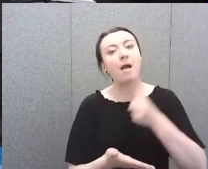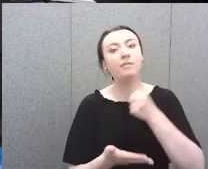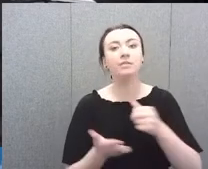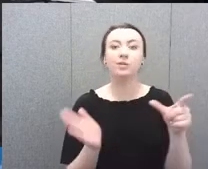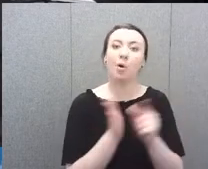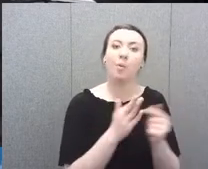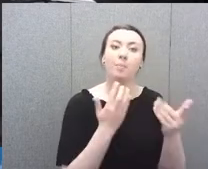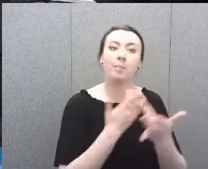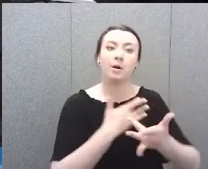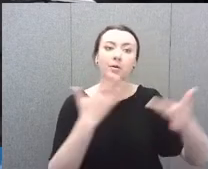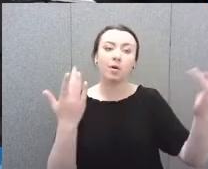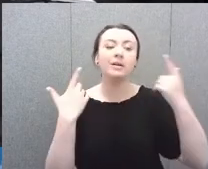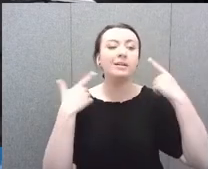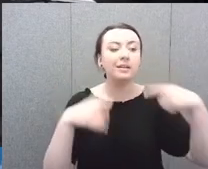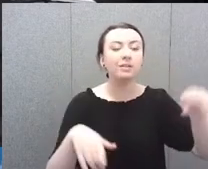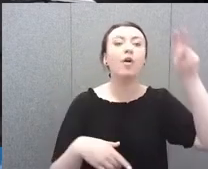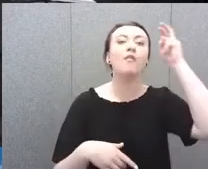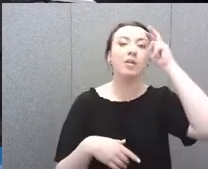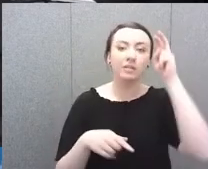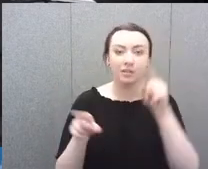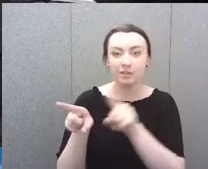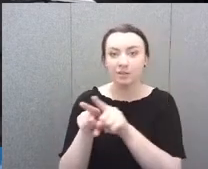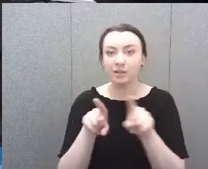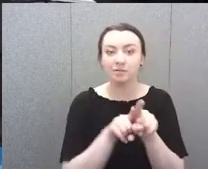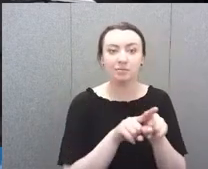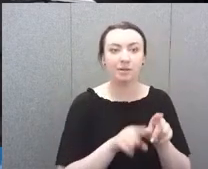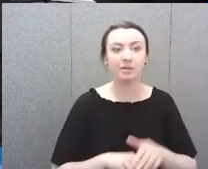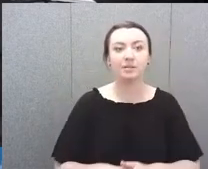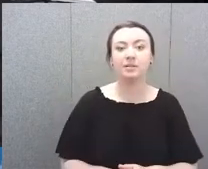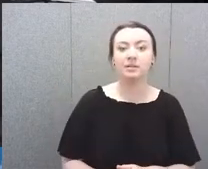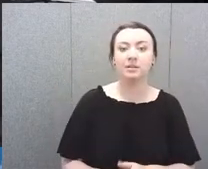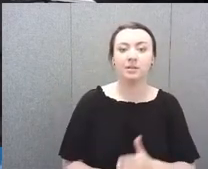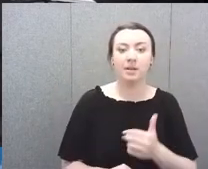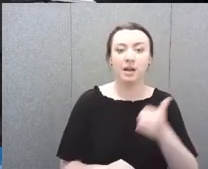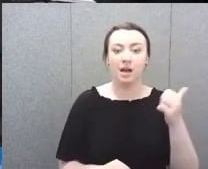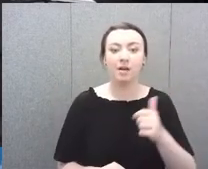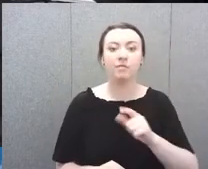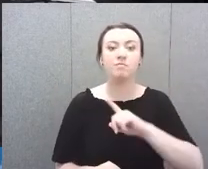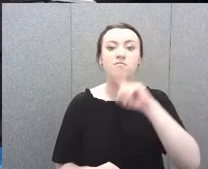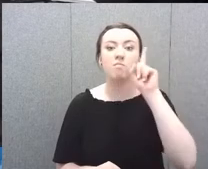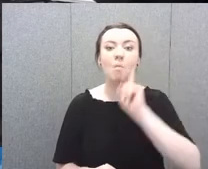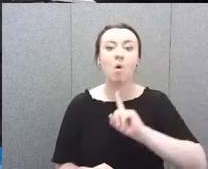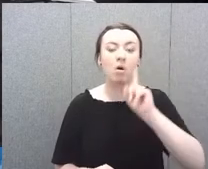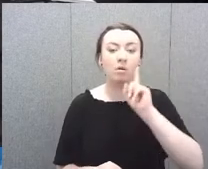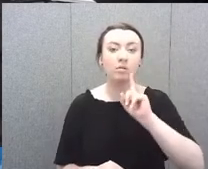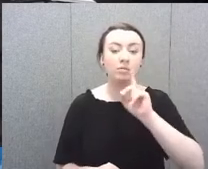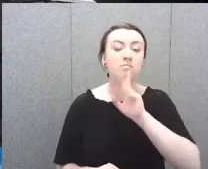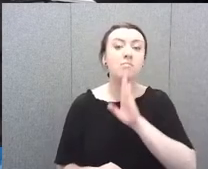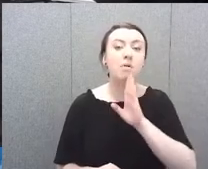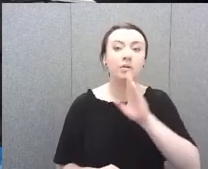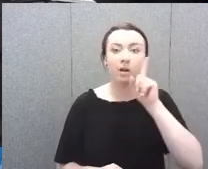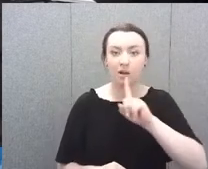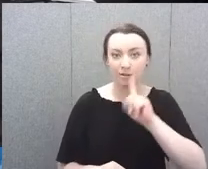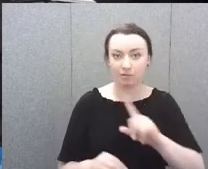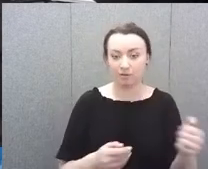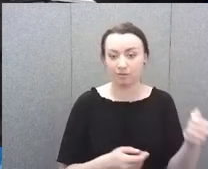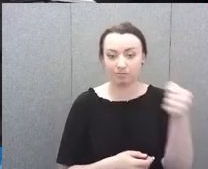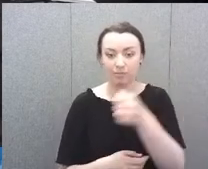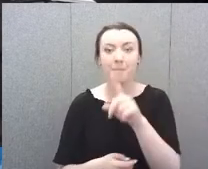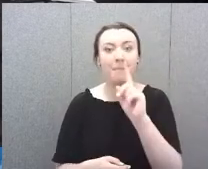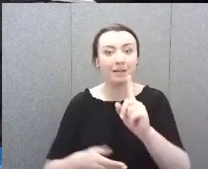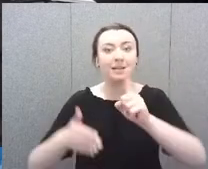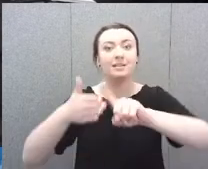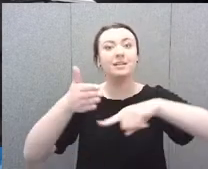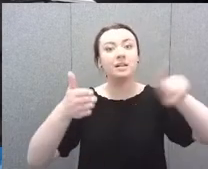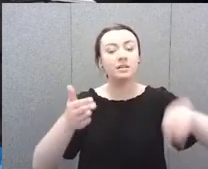калибра женщин-участниц в разных аспектах. Но мы видим, что еще